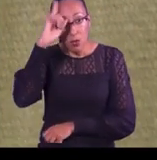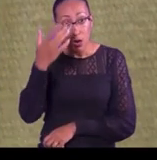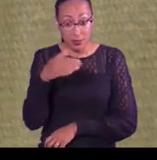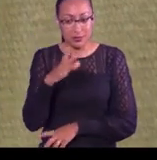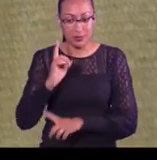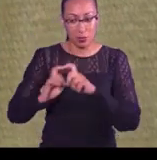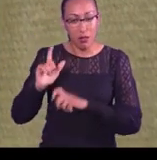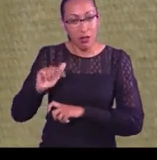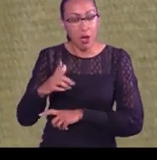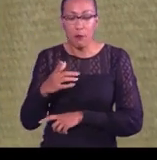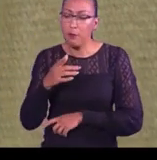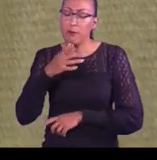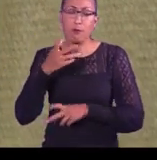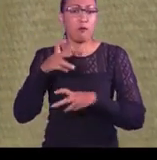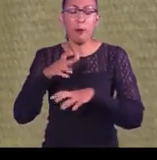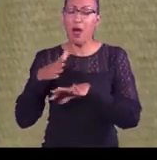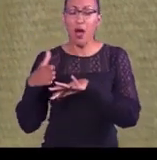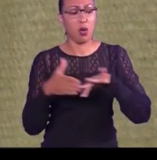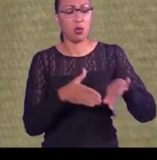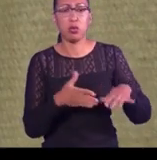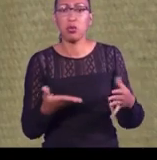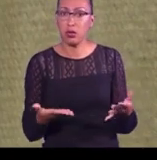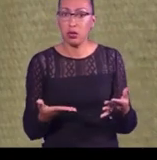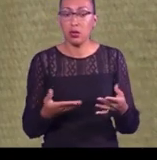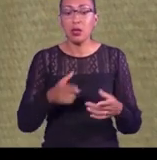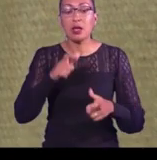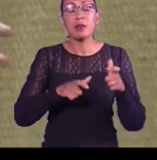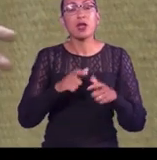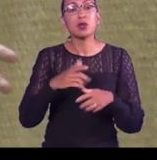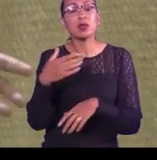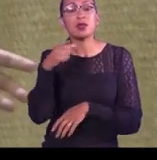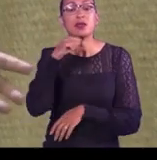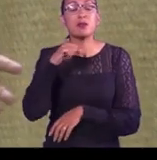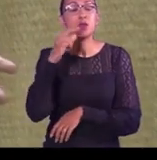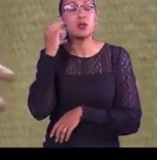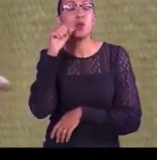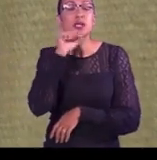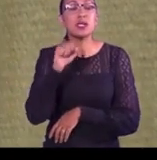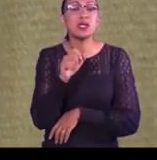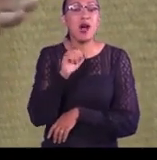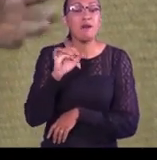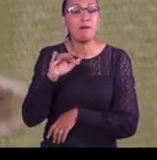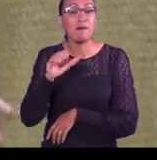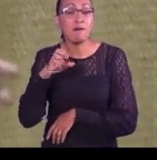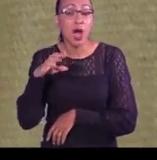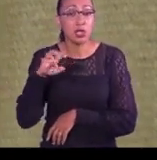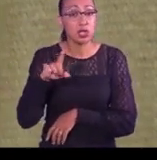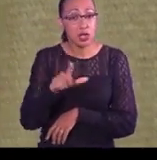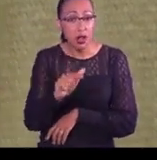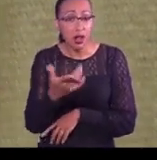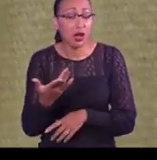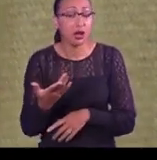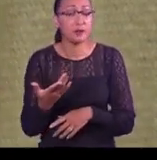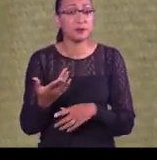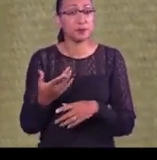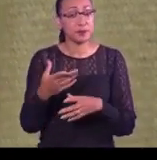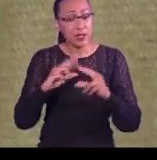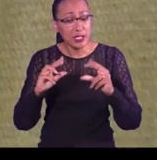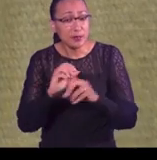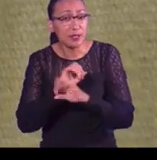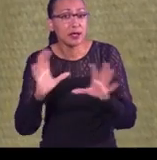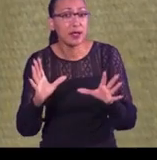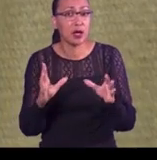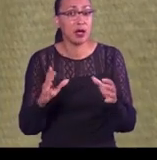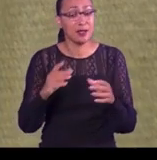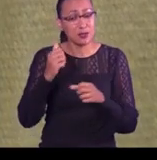que, ça fâche l'a indiqué, et beaucoup d'experts l'ont indiqué, ce n'est qu'un début. On perd environ 50 cm par an de traits de